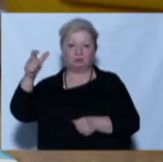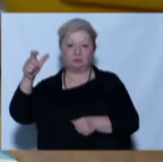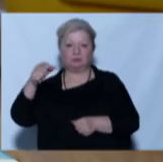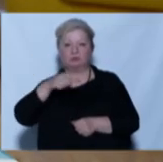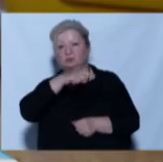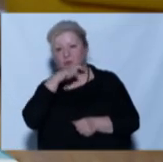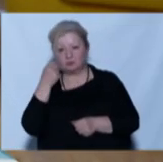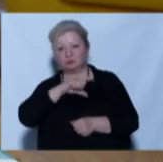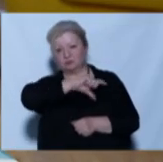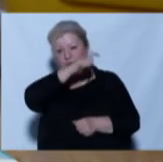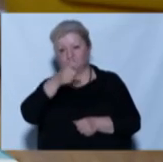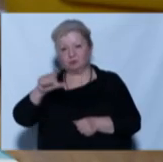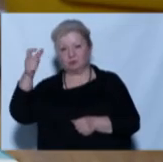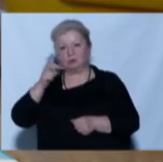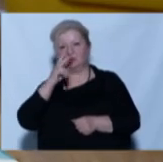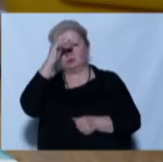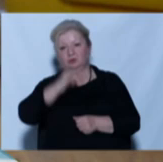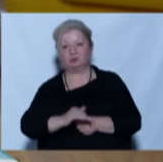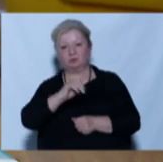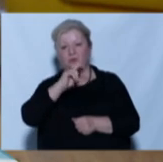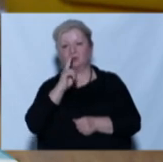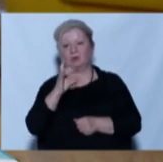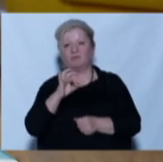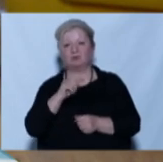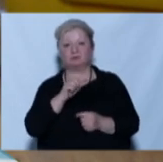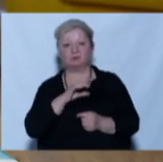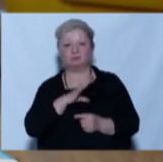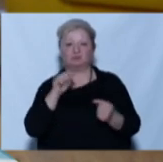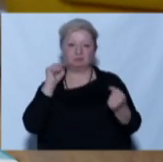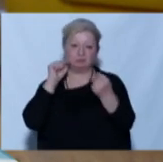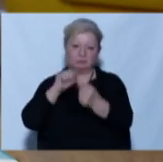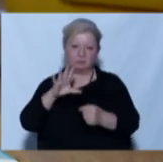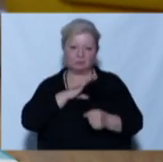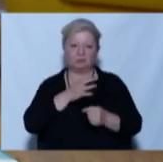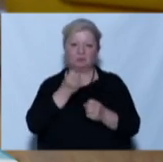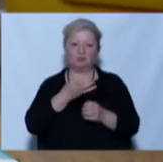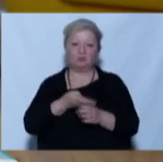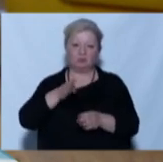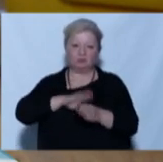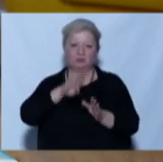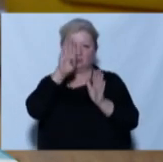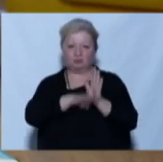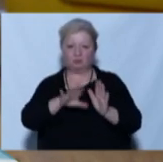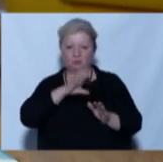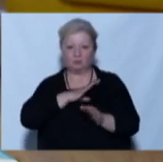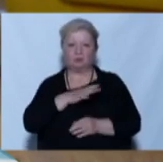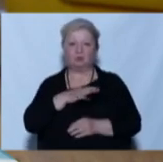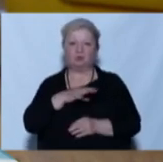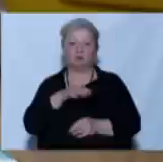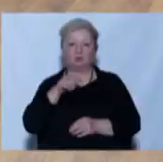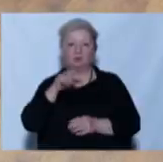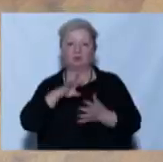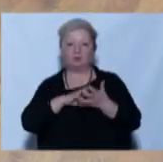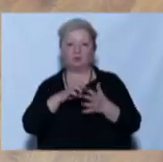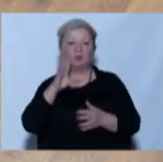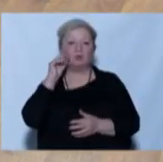და ჩრდილო კავკასიას შორის დაპირისპირება კიდევ უფრო გამწვავდა 1840 წლისათვის,